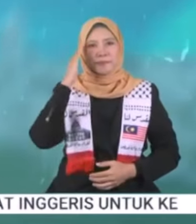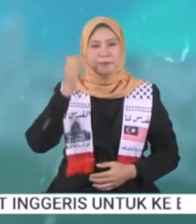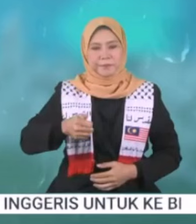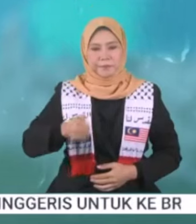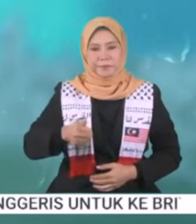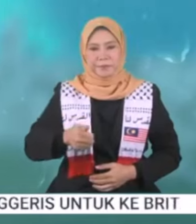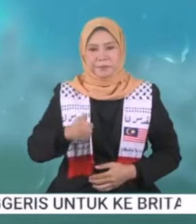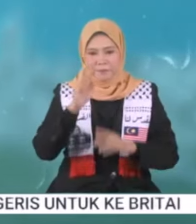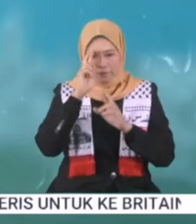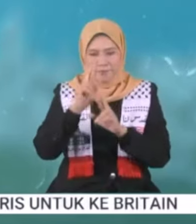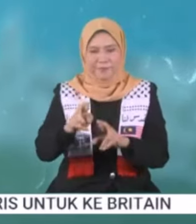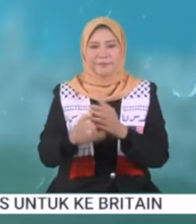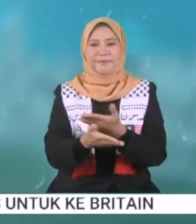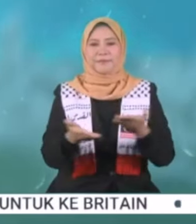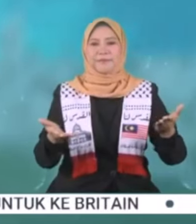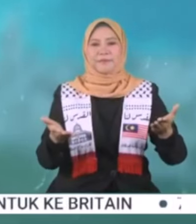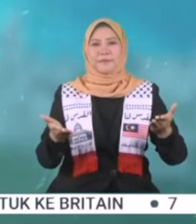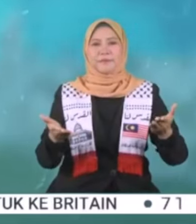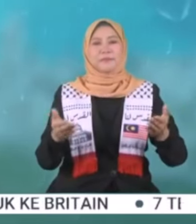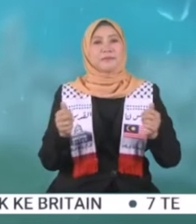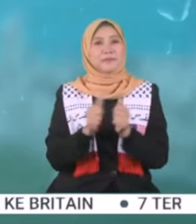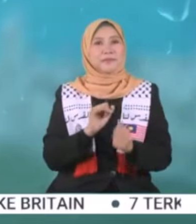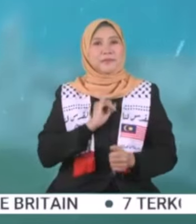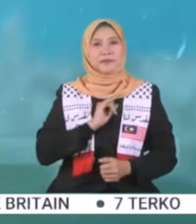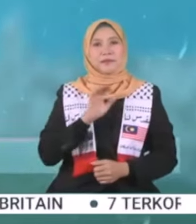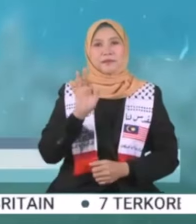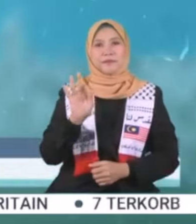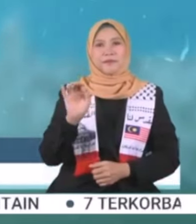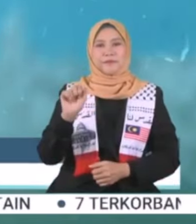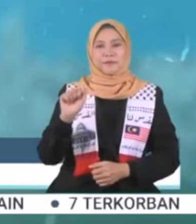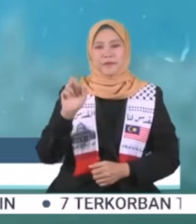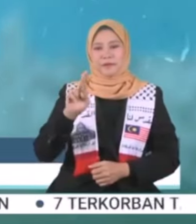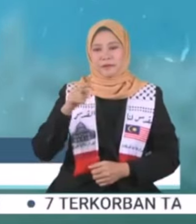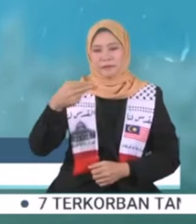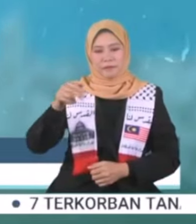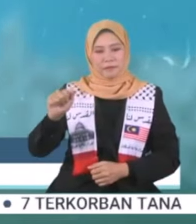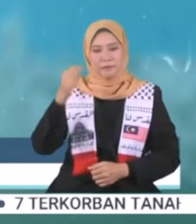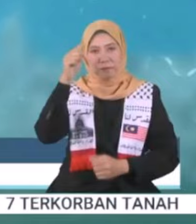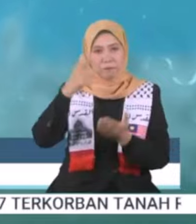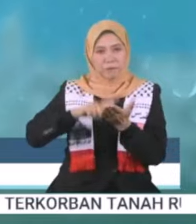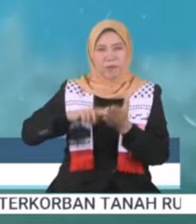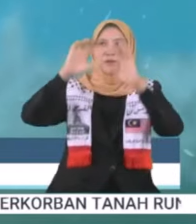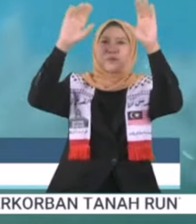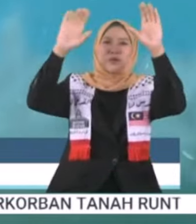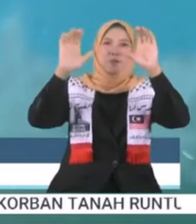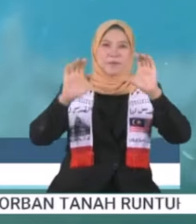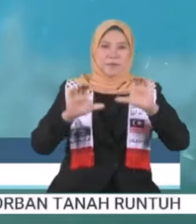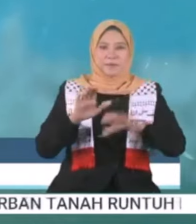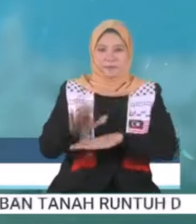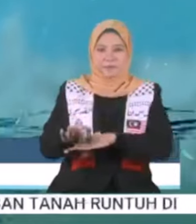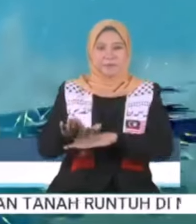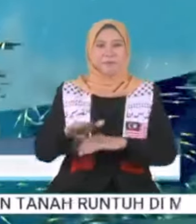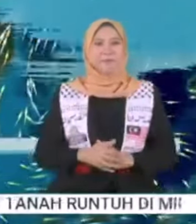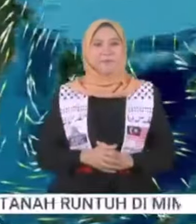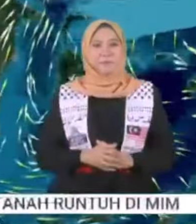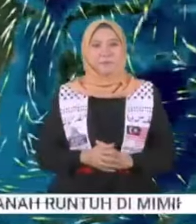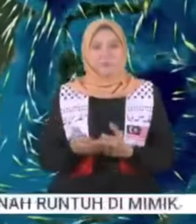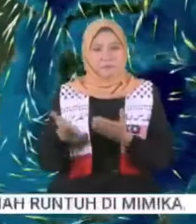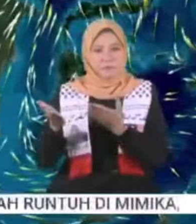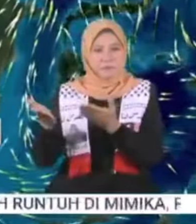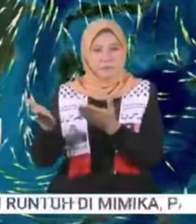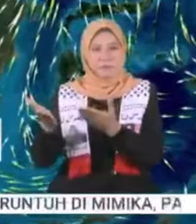Assalamualaikum dan salam hormat kepada semua penonton. Sama-sama saya Farah Halim dari Met Malaysia untuk perkembangan cuaca pada petang ini. Kita terus lihat